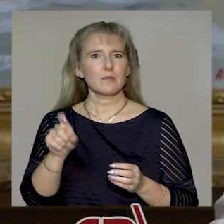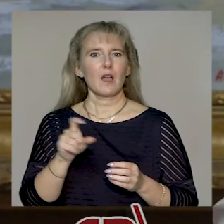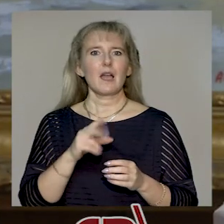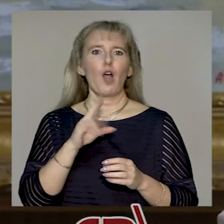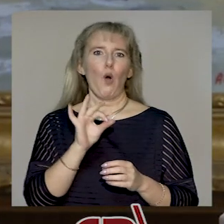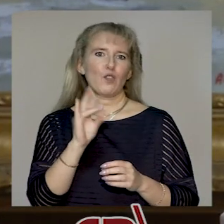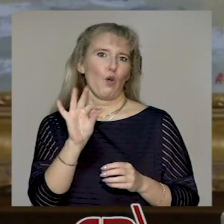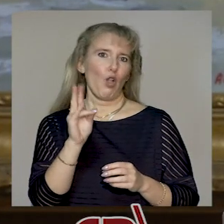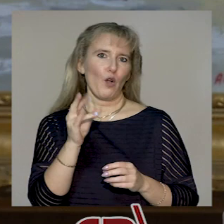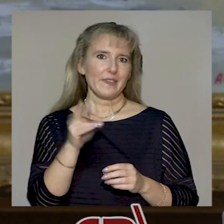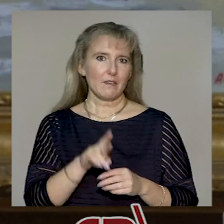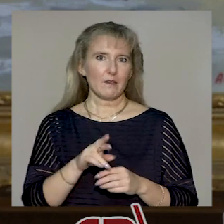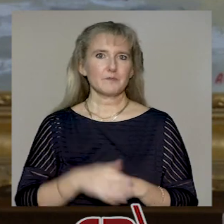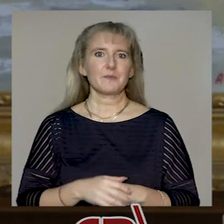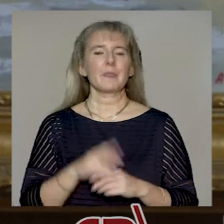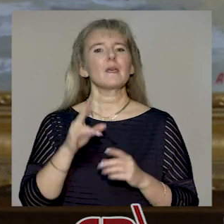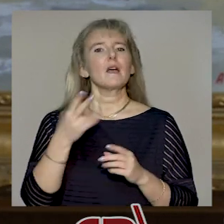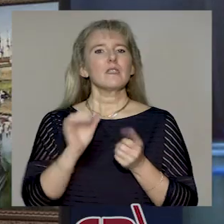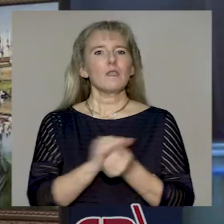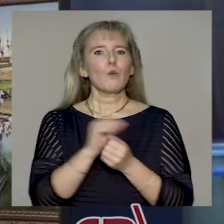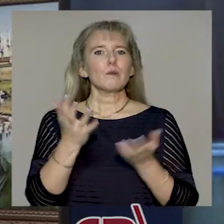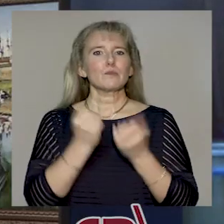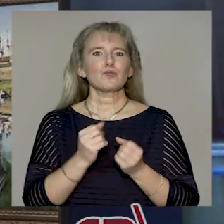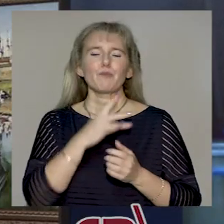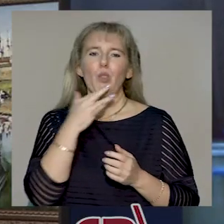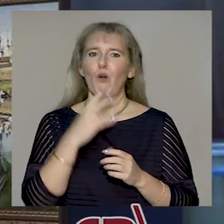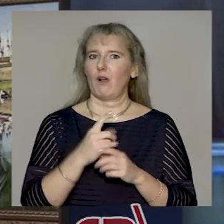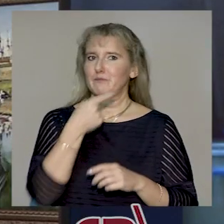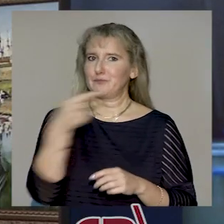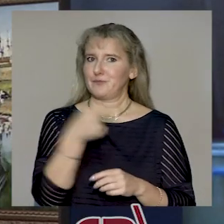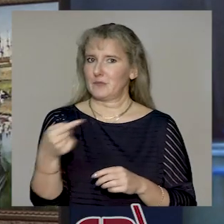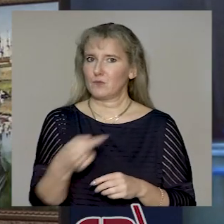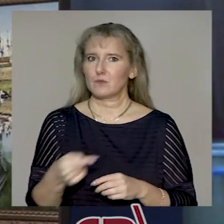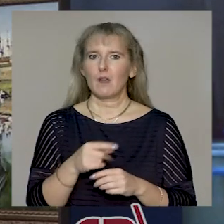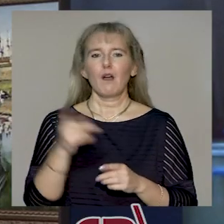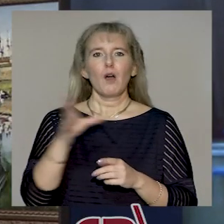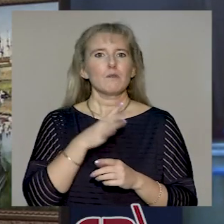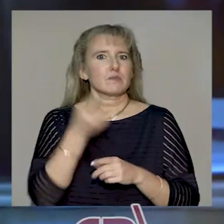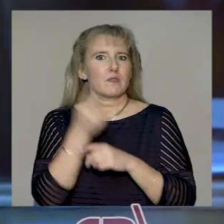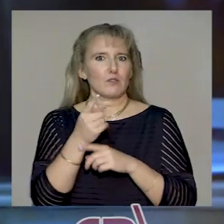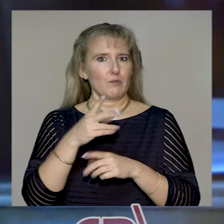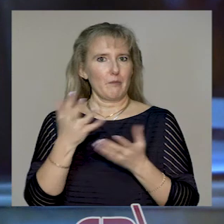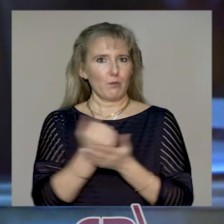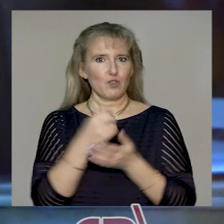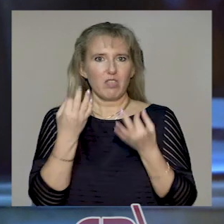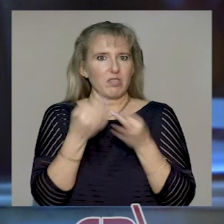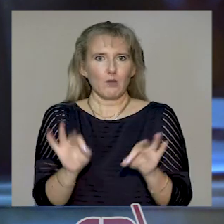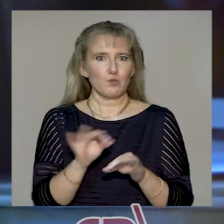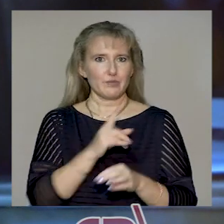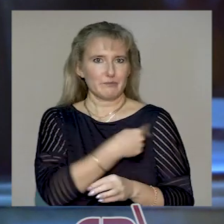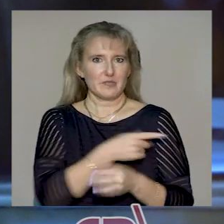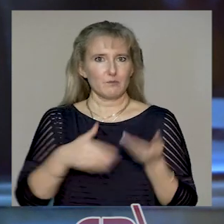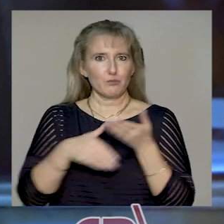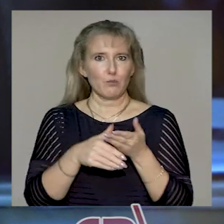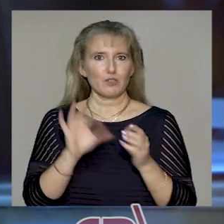при онкологических заболеваниях. Документ получил массу негативных отзывов. Он угрожает ограничить доступность медпомощи и